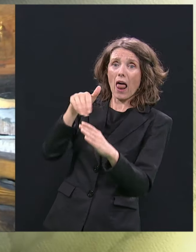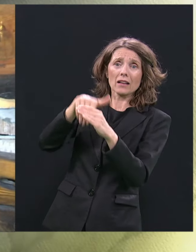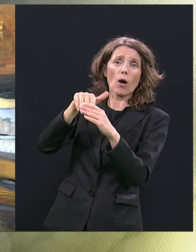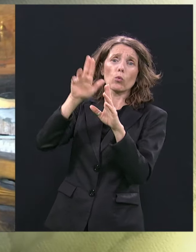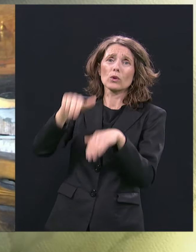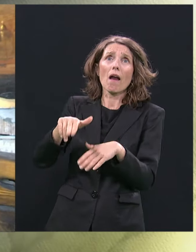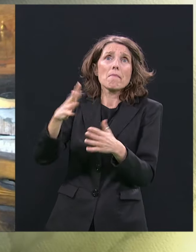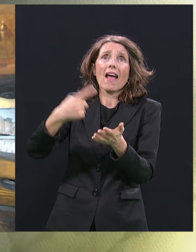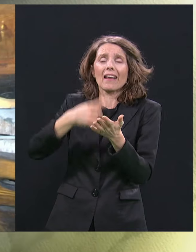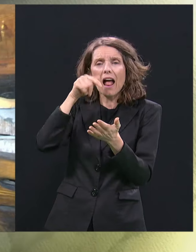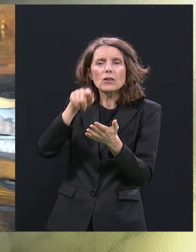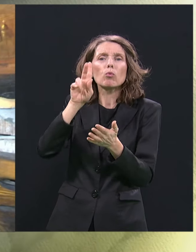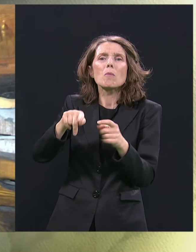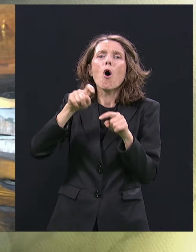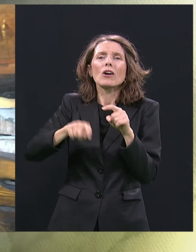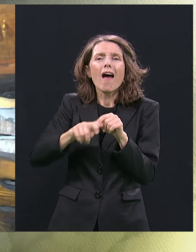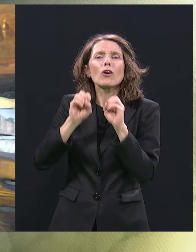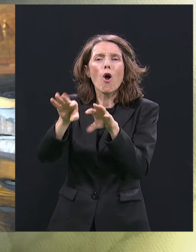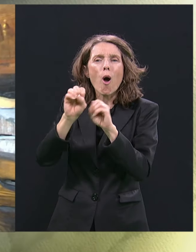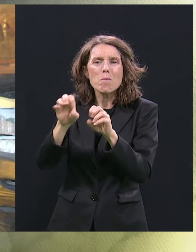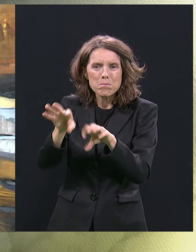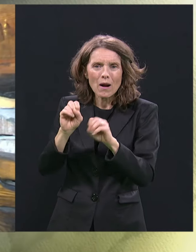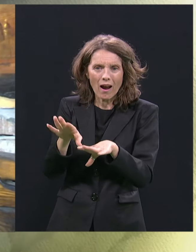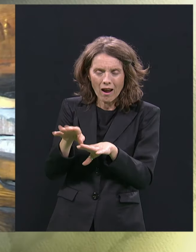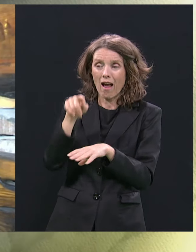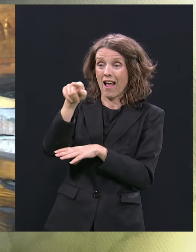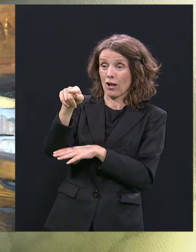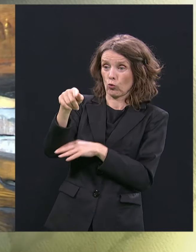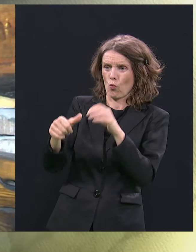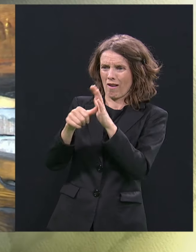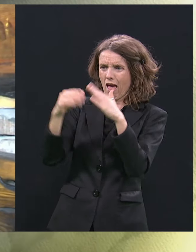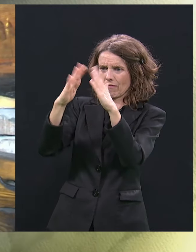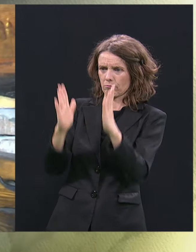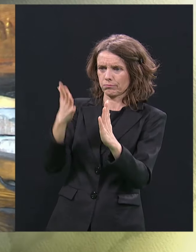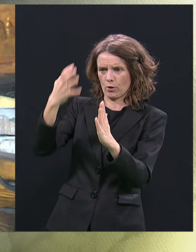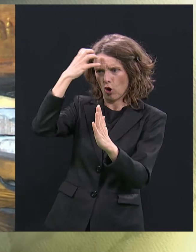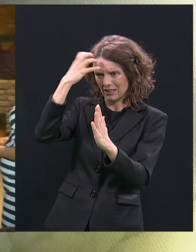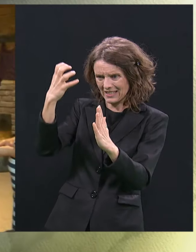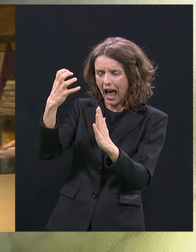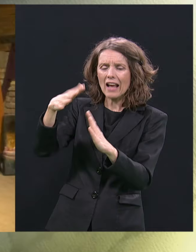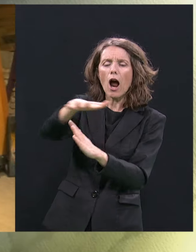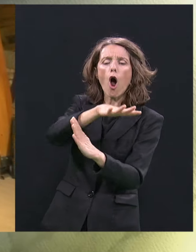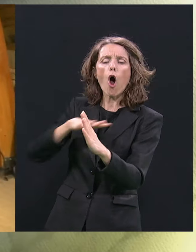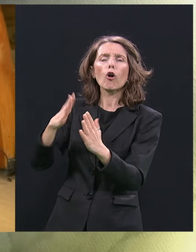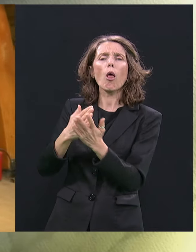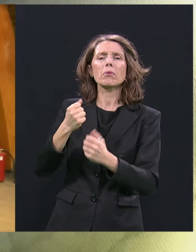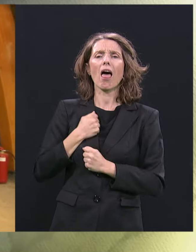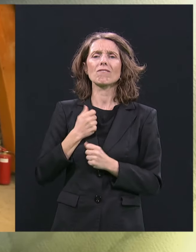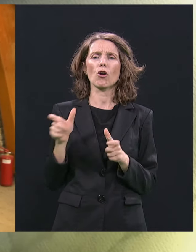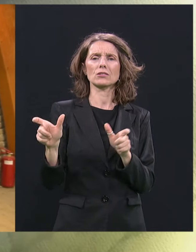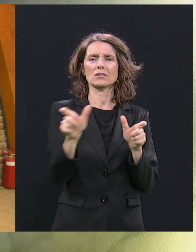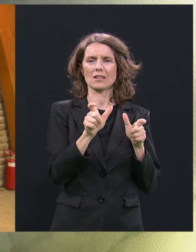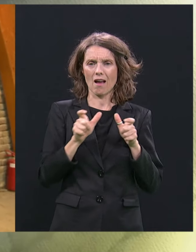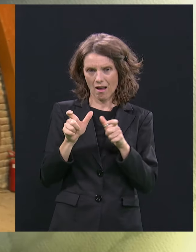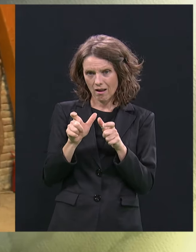ljudi. Tu je boravio car i okolo su bile legije koje su štitile ovo carstvo. Iz tog ugla se vidi